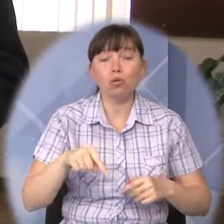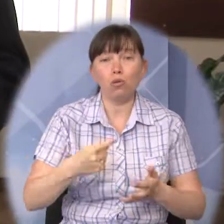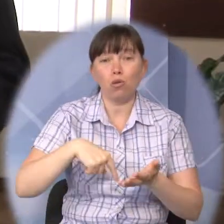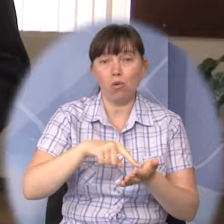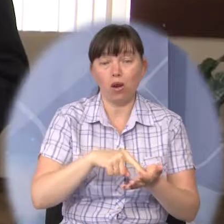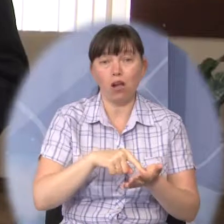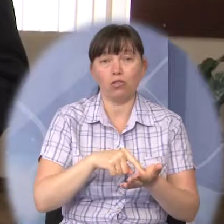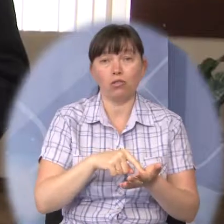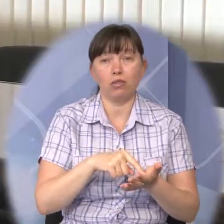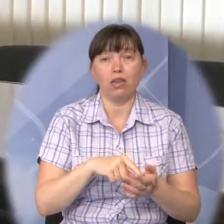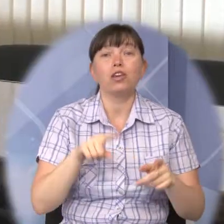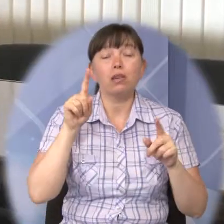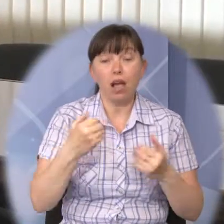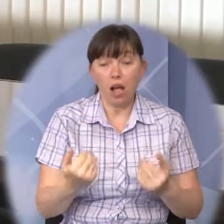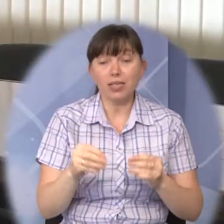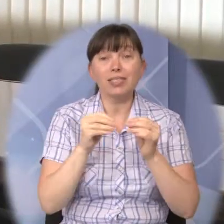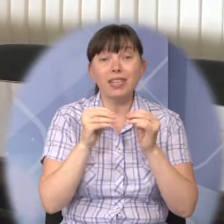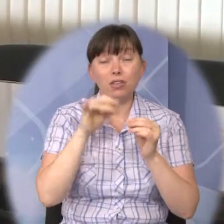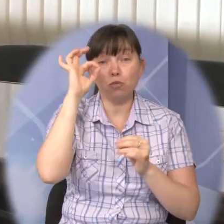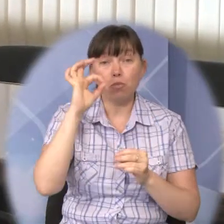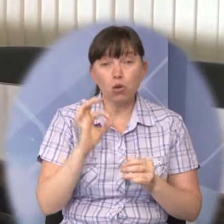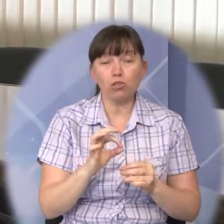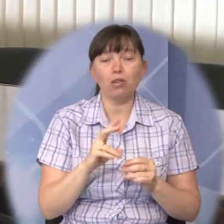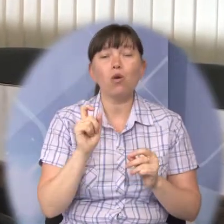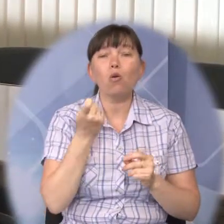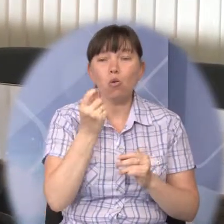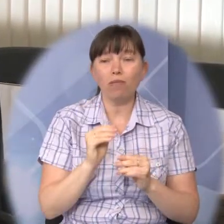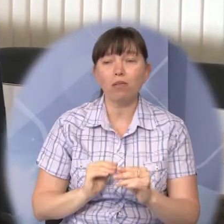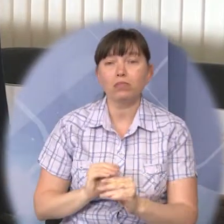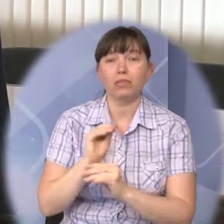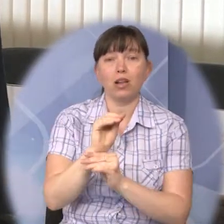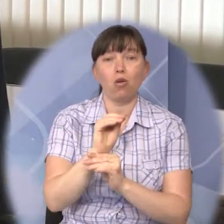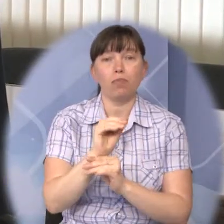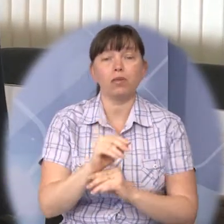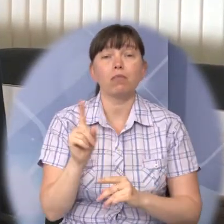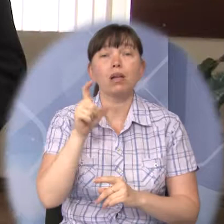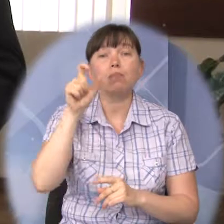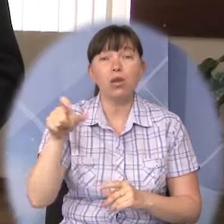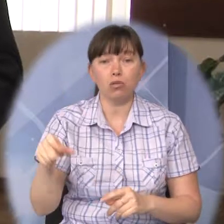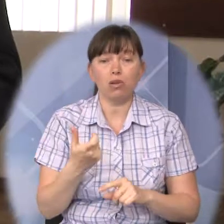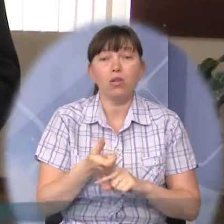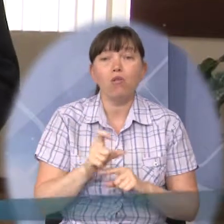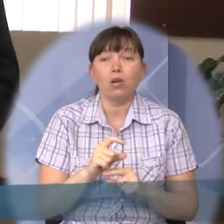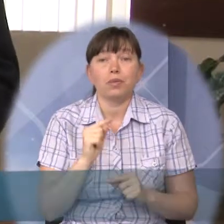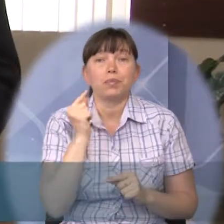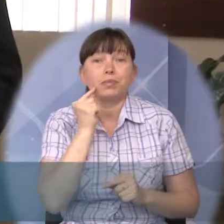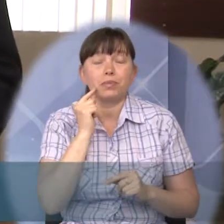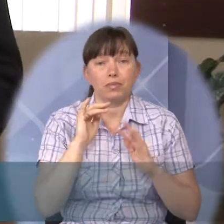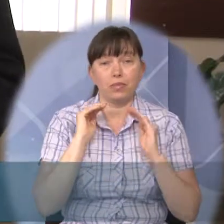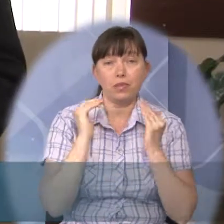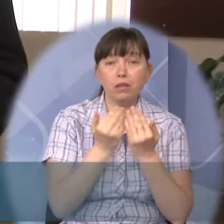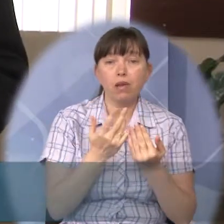locuitorii orașului, chiar să și astea 10% cumva să le compensăm noi, pentru că persoanele sunt foarte rezervate